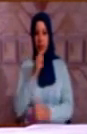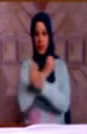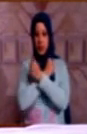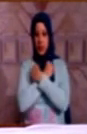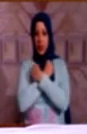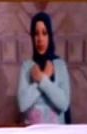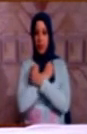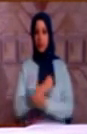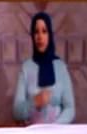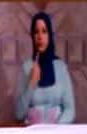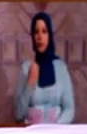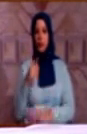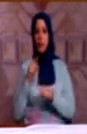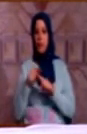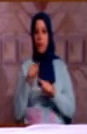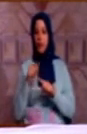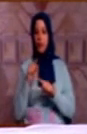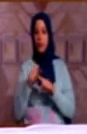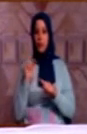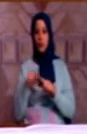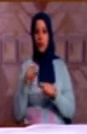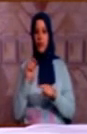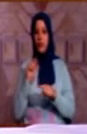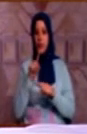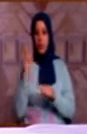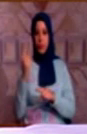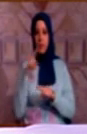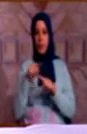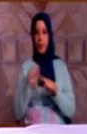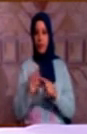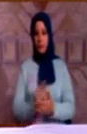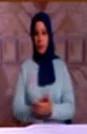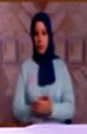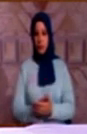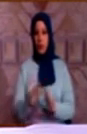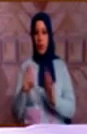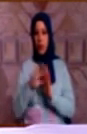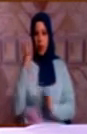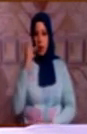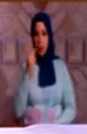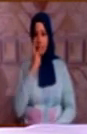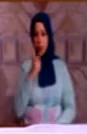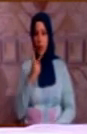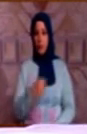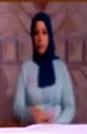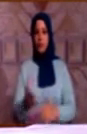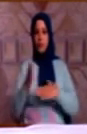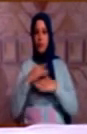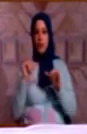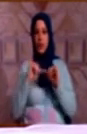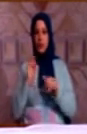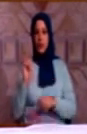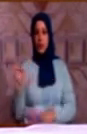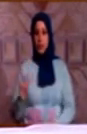بلغت واحد من 10% عموما يعني هي نسب هتعرفوا تقروها على النت لكن خلينا ناخد